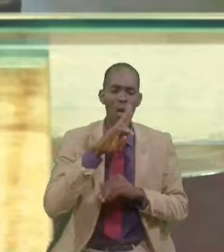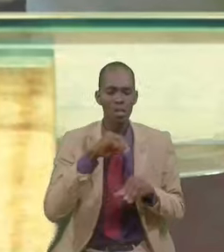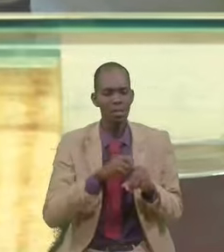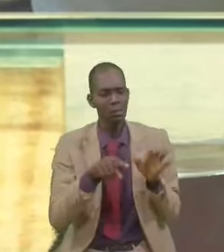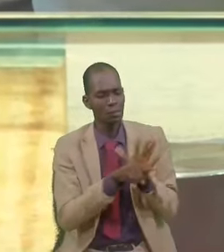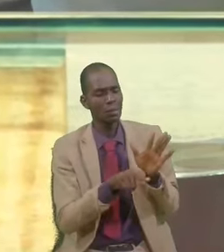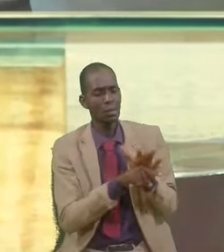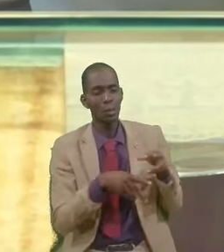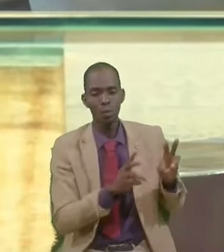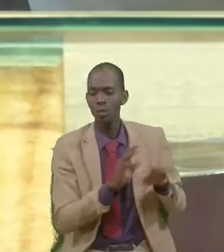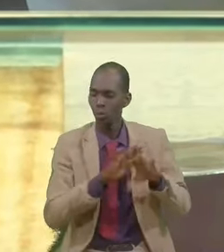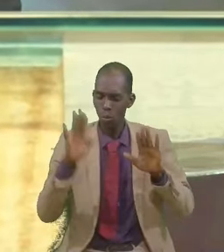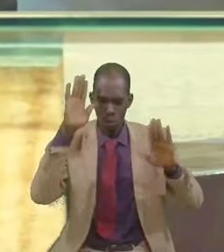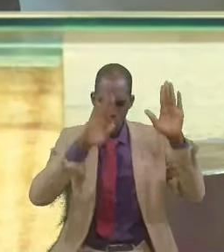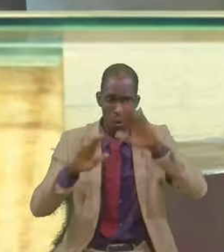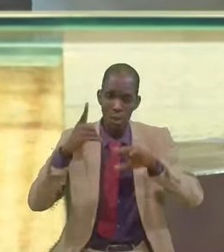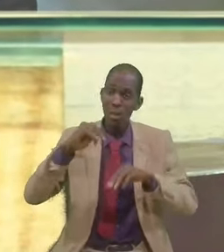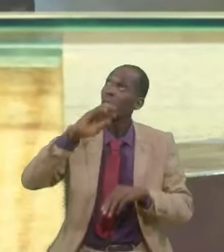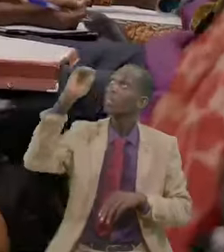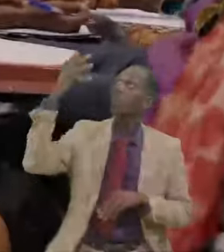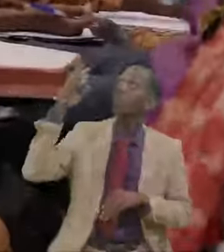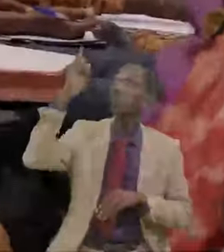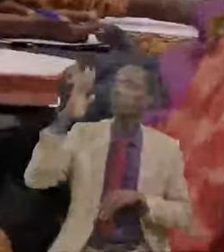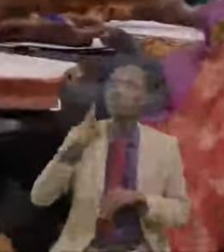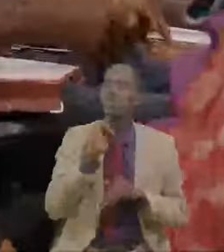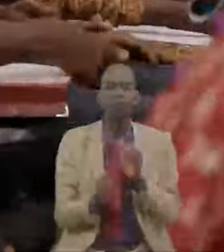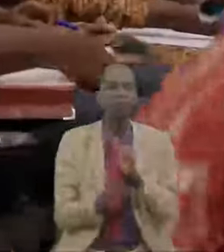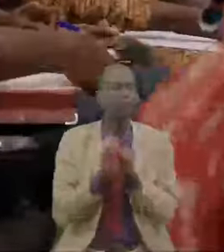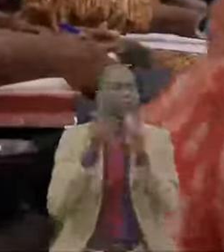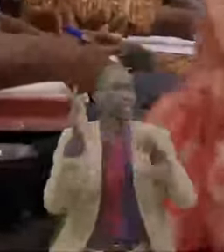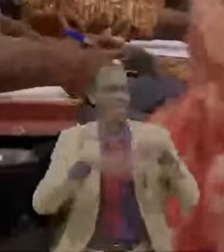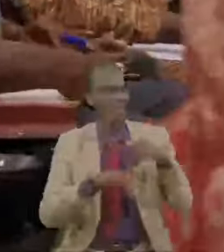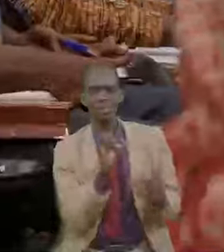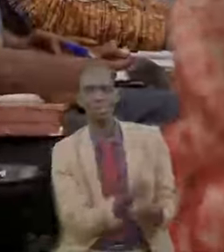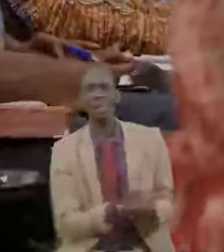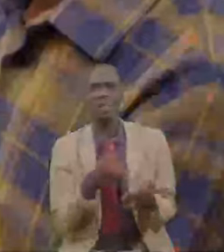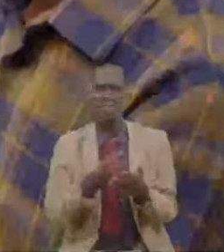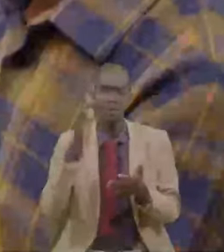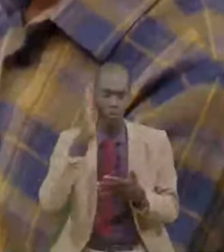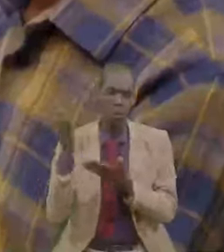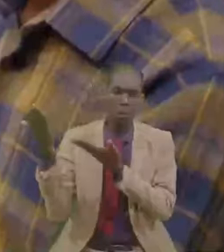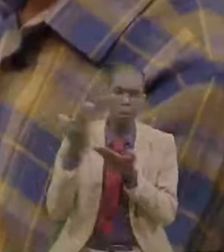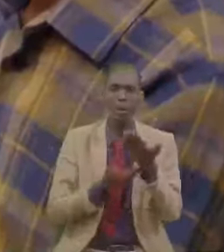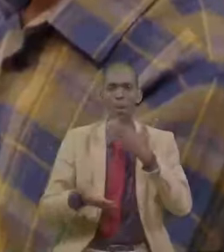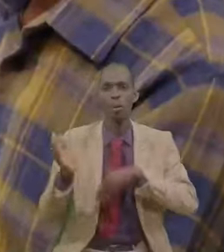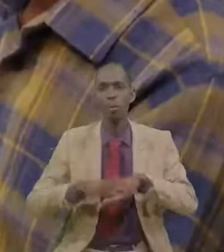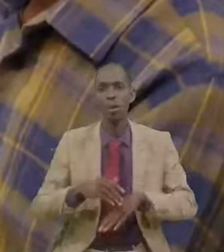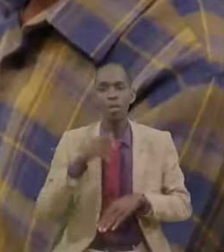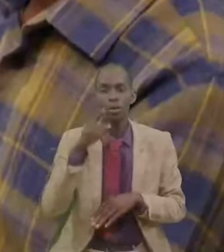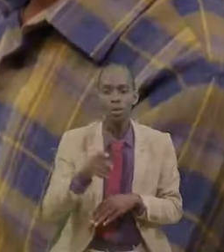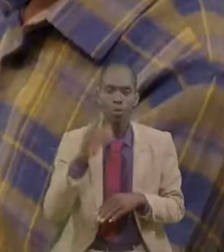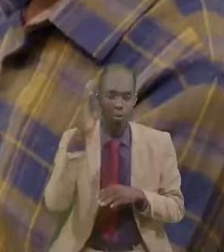à une dimension négative, la grâce de Dieu va vous dépasser et va vous ramener. Vous